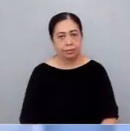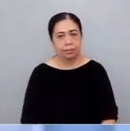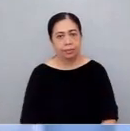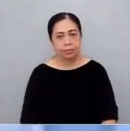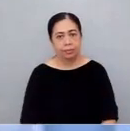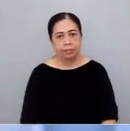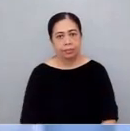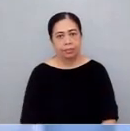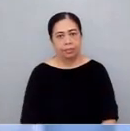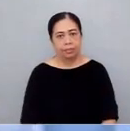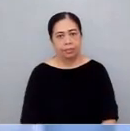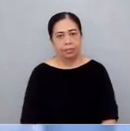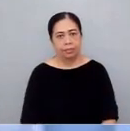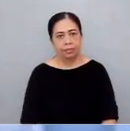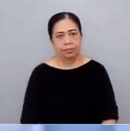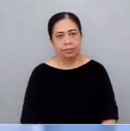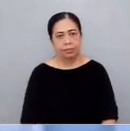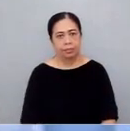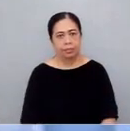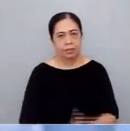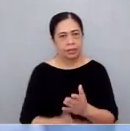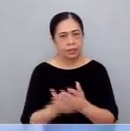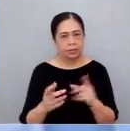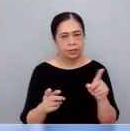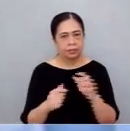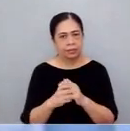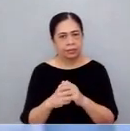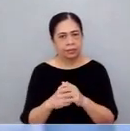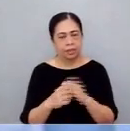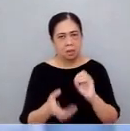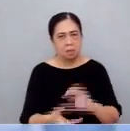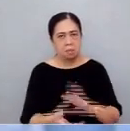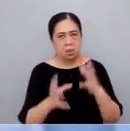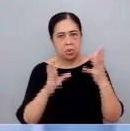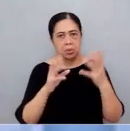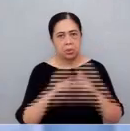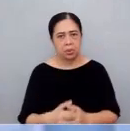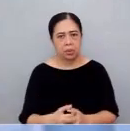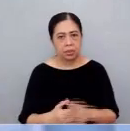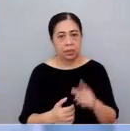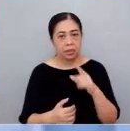was a little blown out of proportion, because